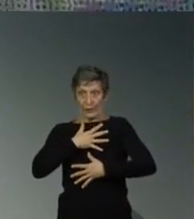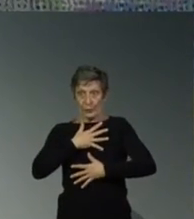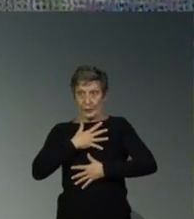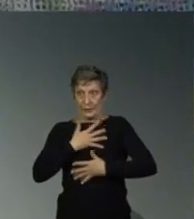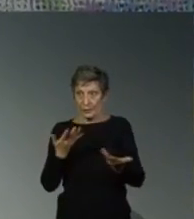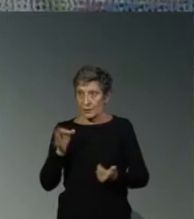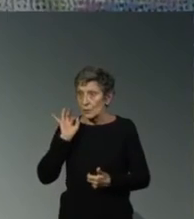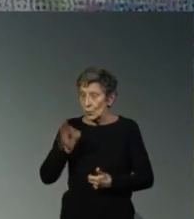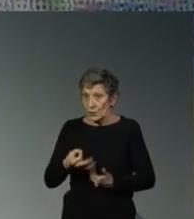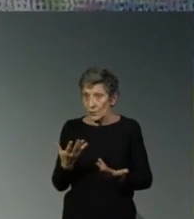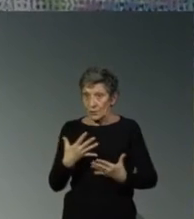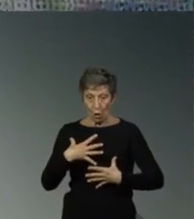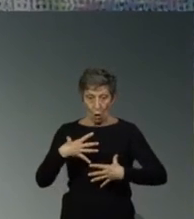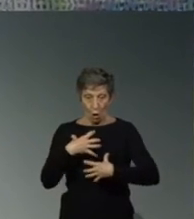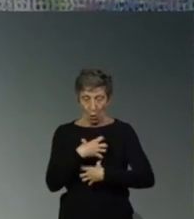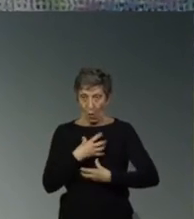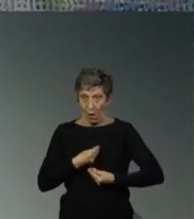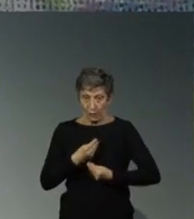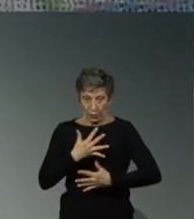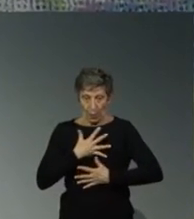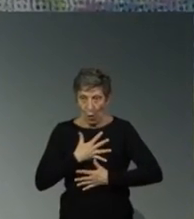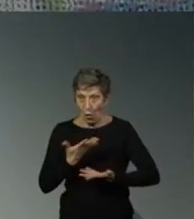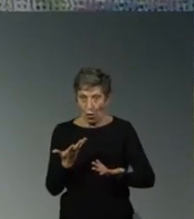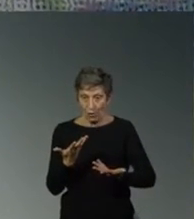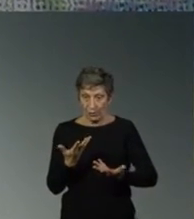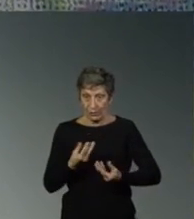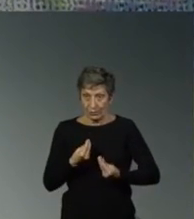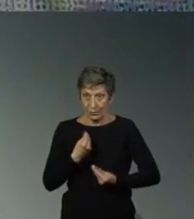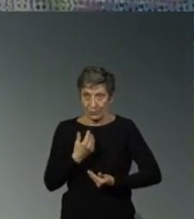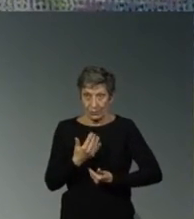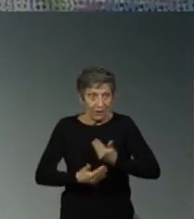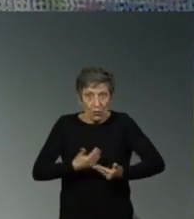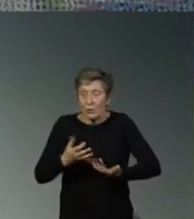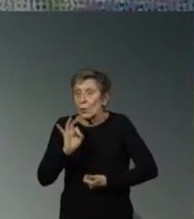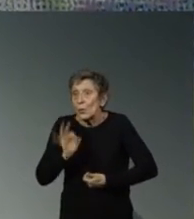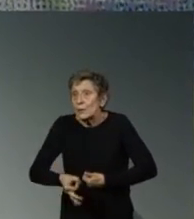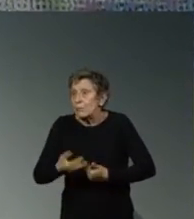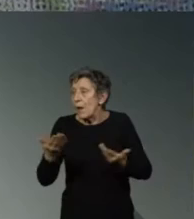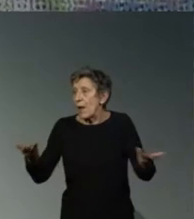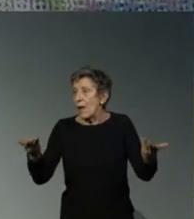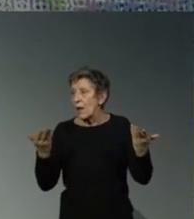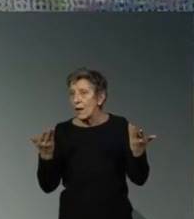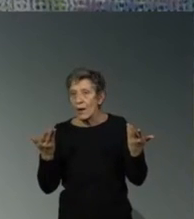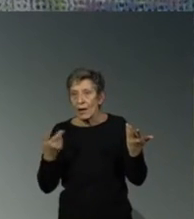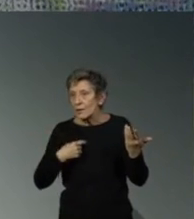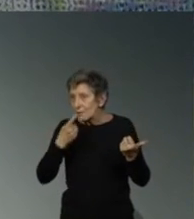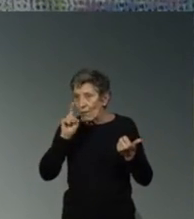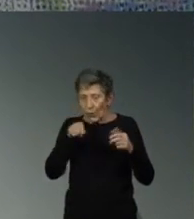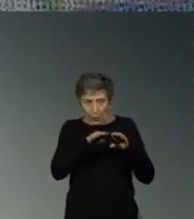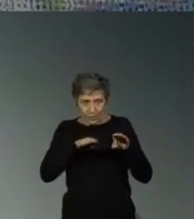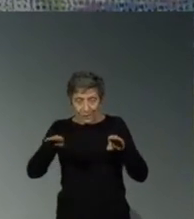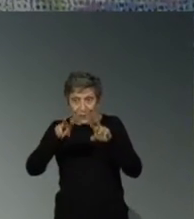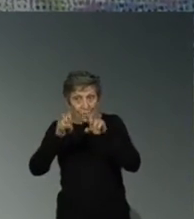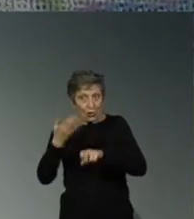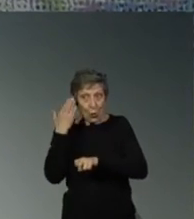fonctionner de l'angoisse, ça fait fonctionner de la peur. Bon, ça marche très bien, mais je pense qu'il y a plus que cela à y chercher et peut-être à l'aborder avec une certaine ivresse